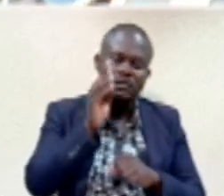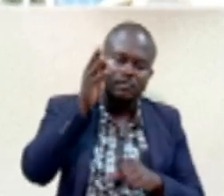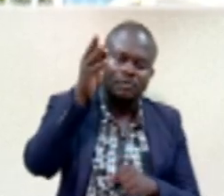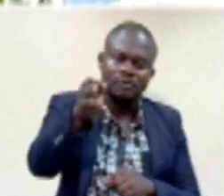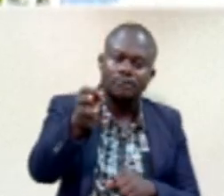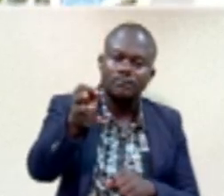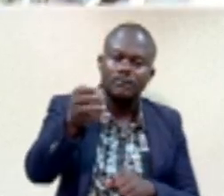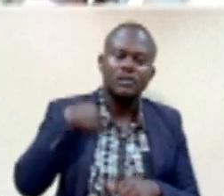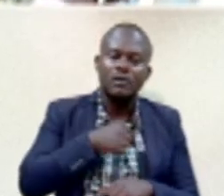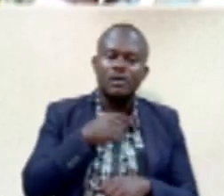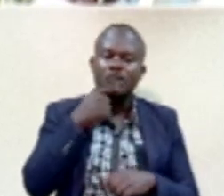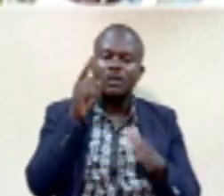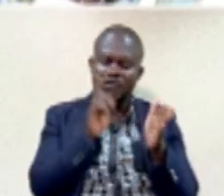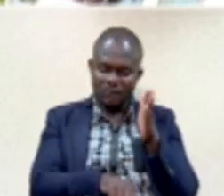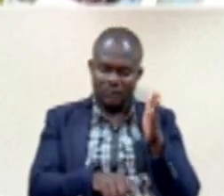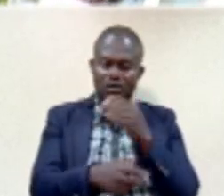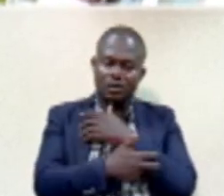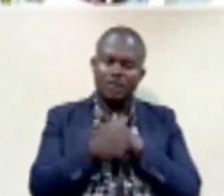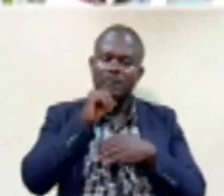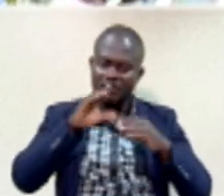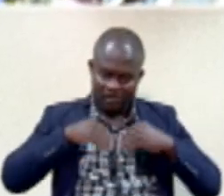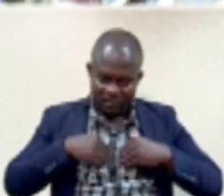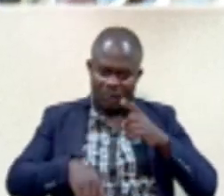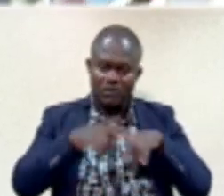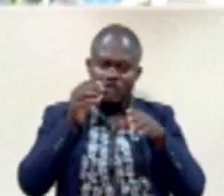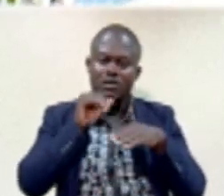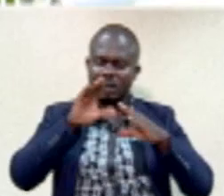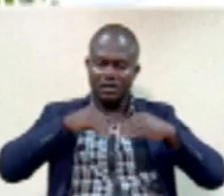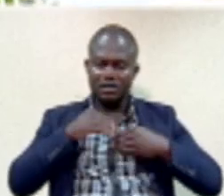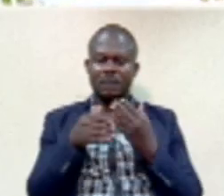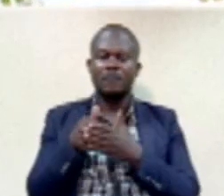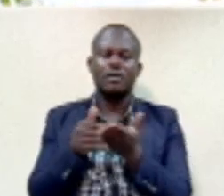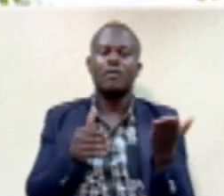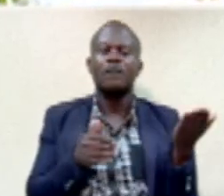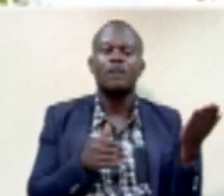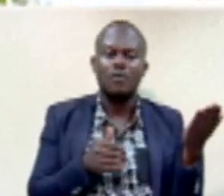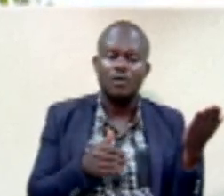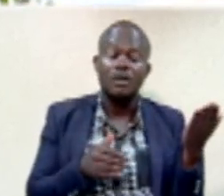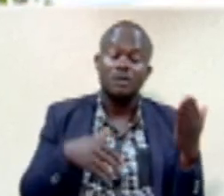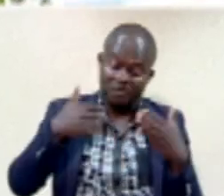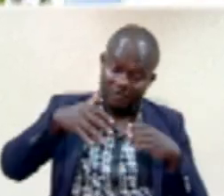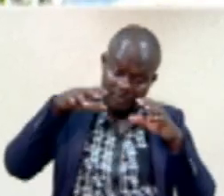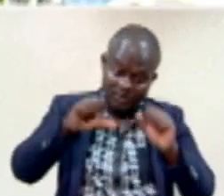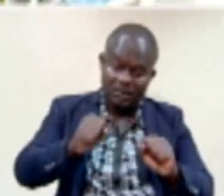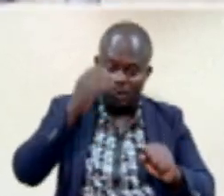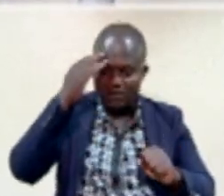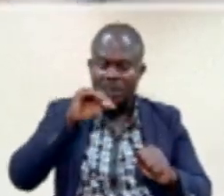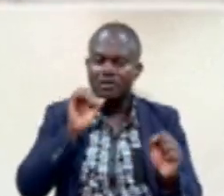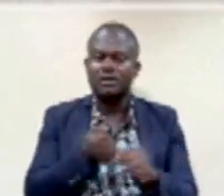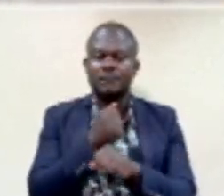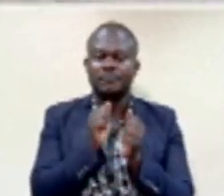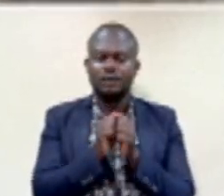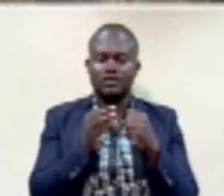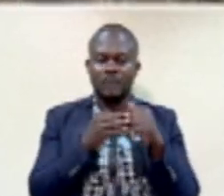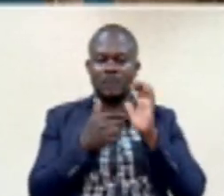gutaha. Icyo tuvuga ni uko kwiba ntibyemewe, kwica umuntu ntibyemewe, urarwa ugafata kubera ko ntawe bizahira.